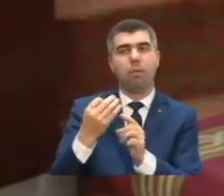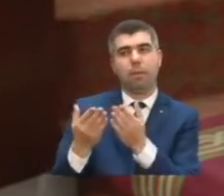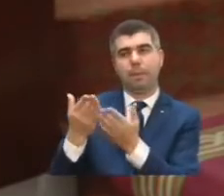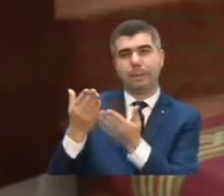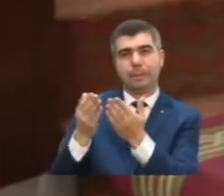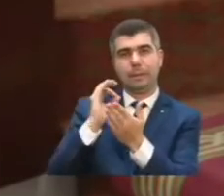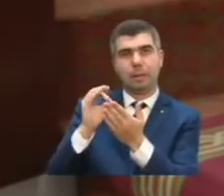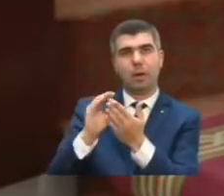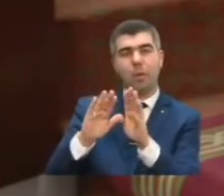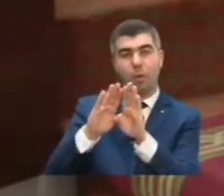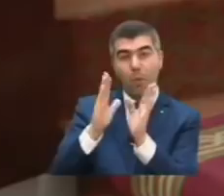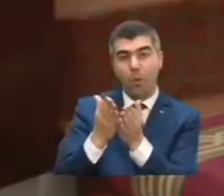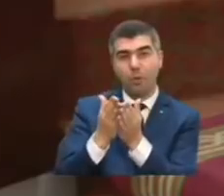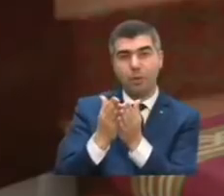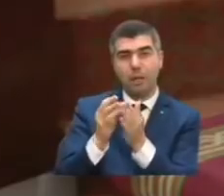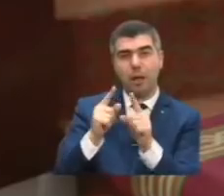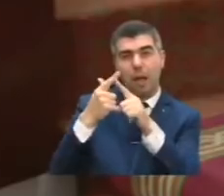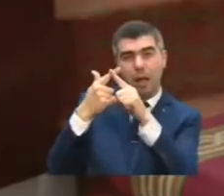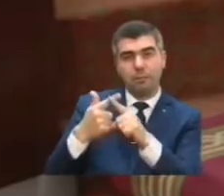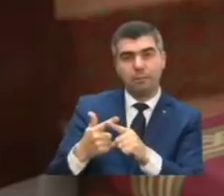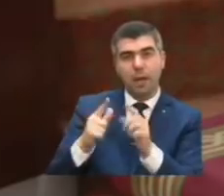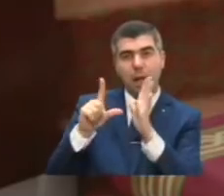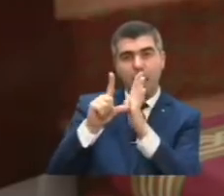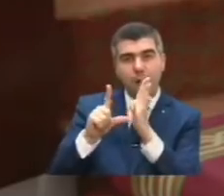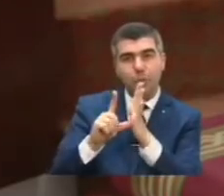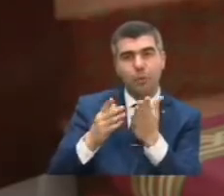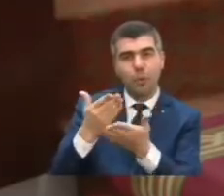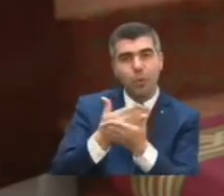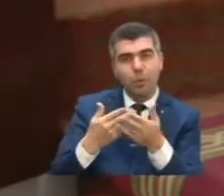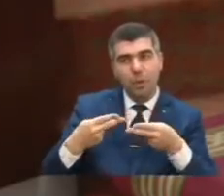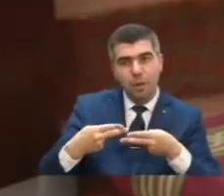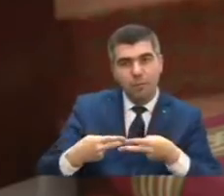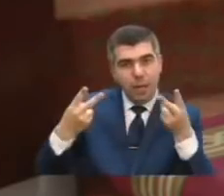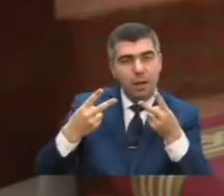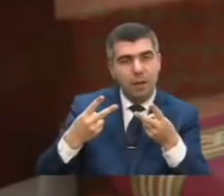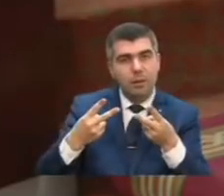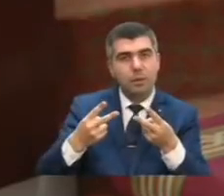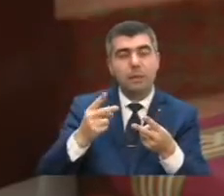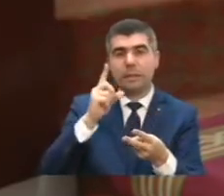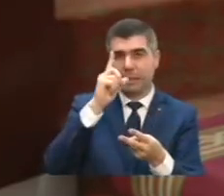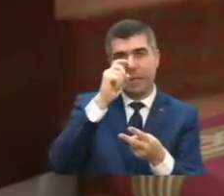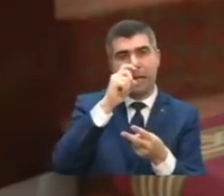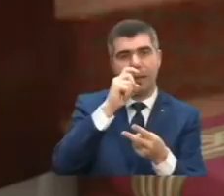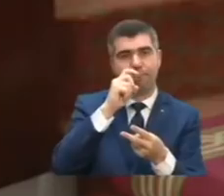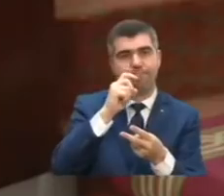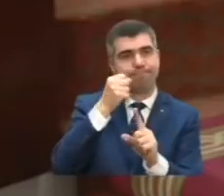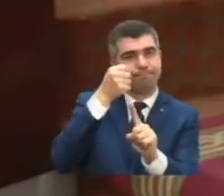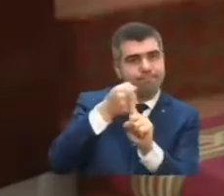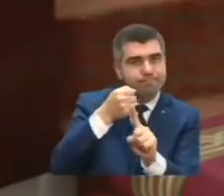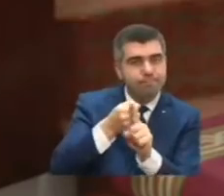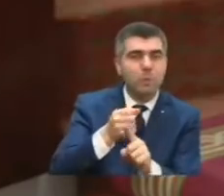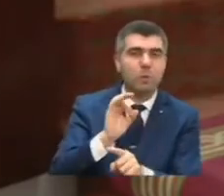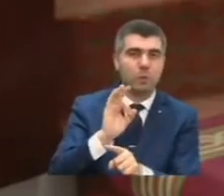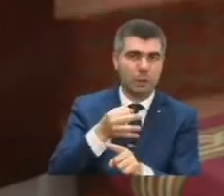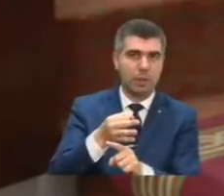عندنا الترسانة كاملة، دابا ملي غتولي الترسانة كاملة التنزيل ديالو أنا متفق معك يحتاج واحد الجهد، لأن غيحتاج جهد من جهتنا